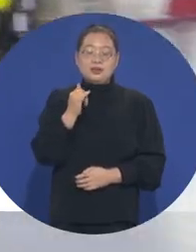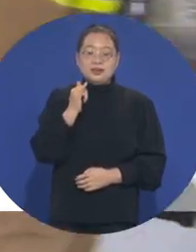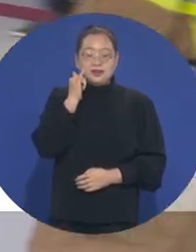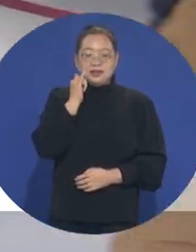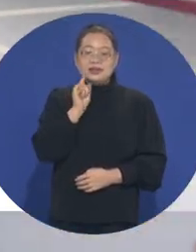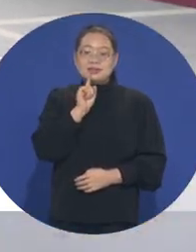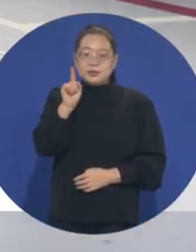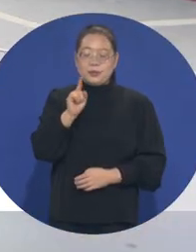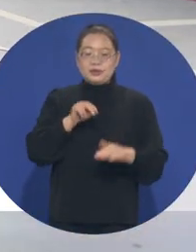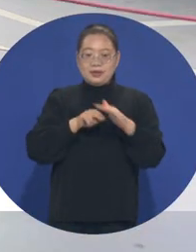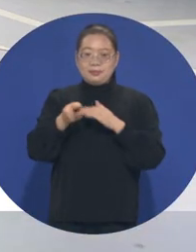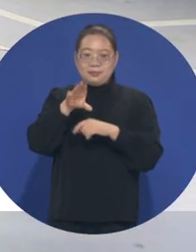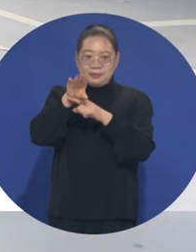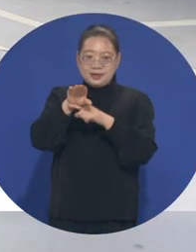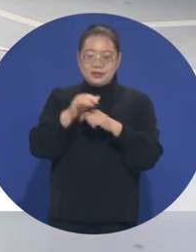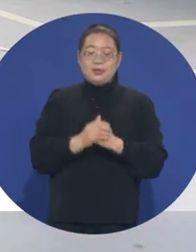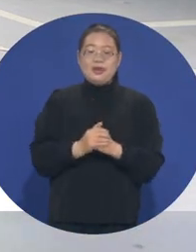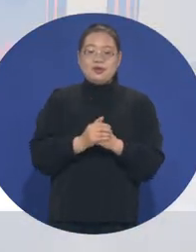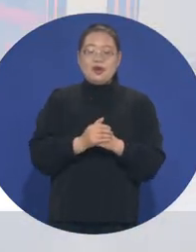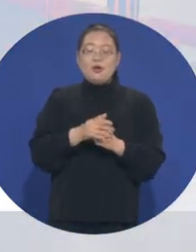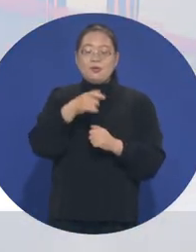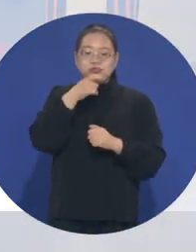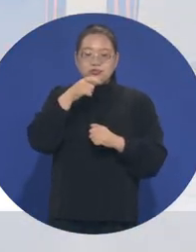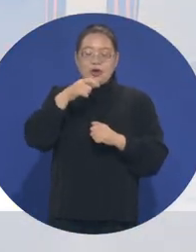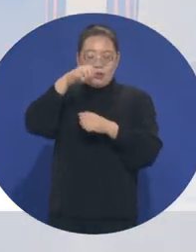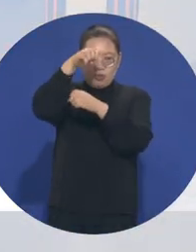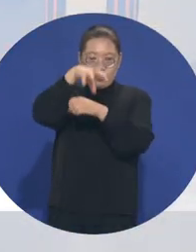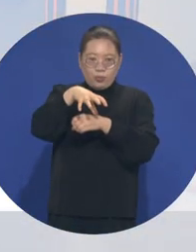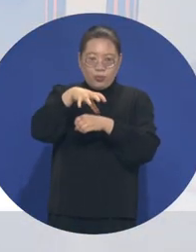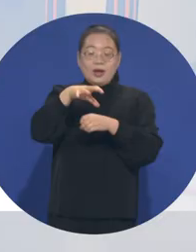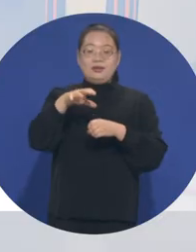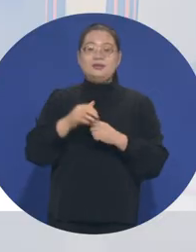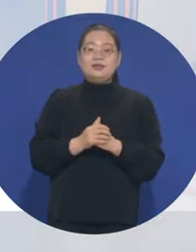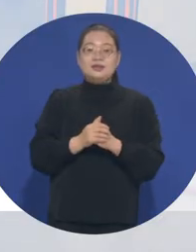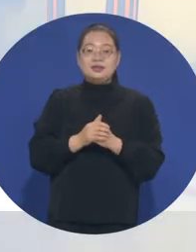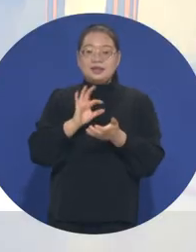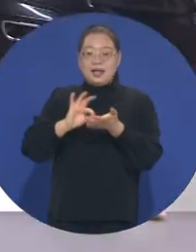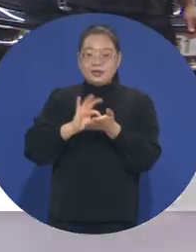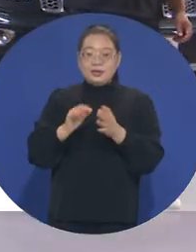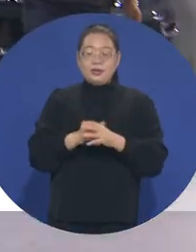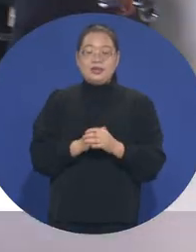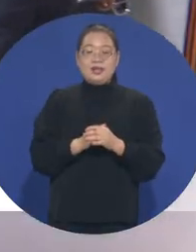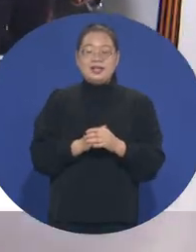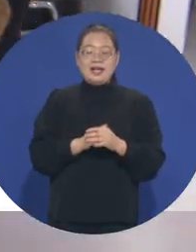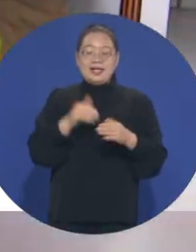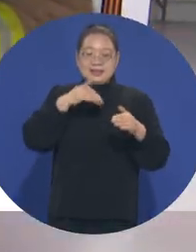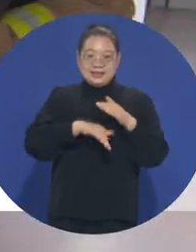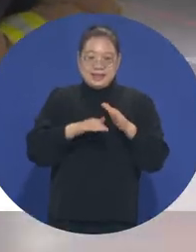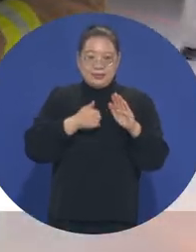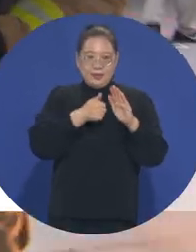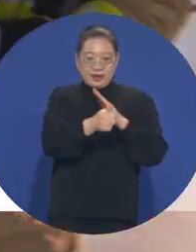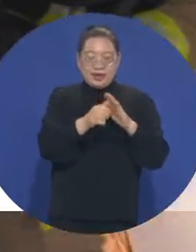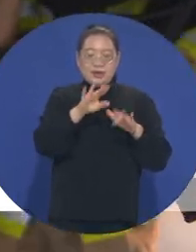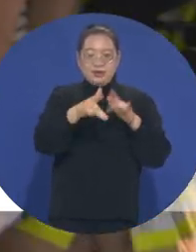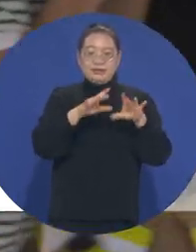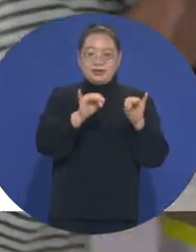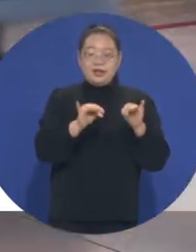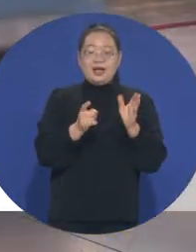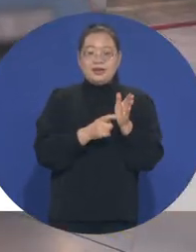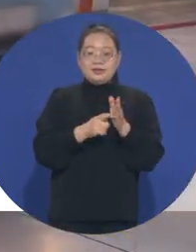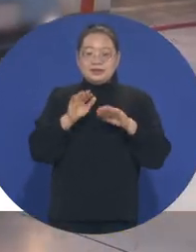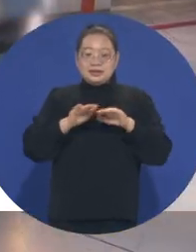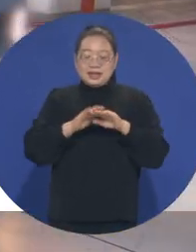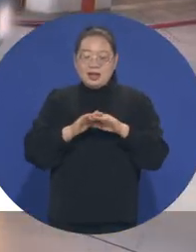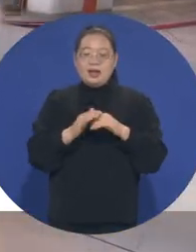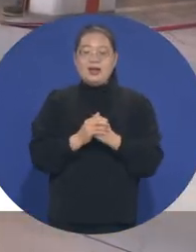대피 방송부터 스프링클러 작동, 지하주차장 진입을 통한 초기 진압, 인명구조와 응급의료 대응,